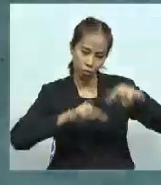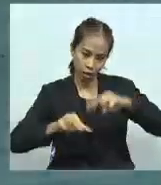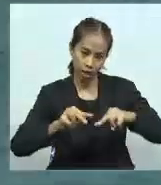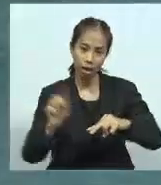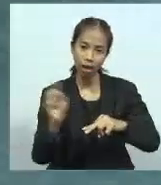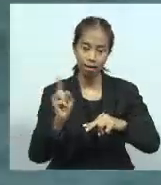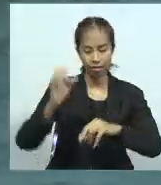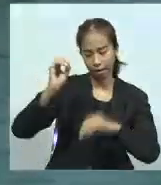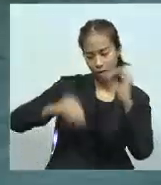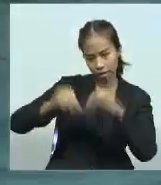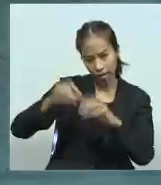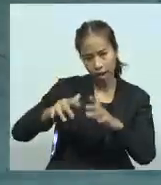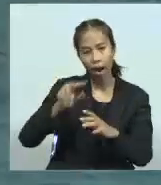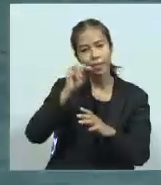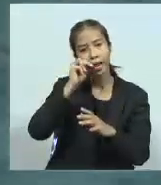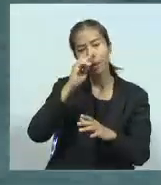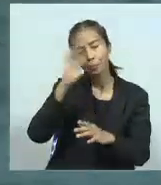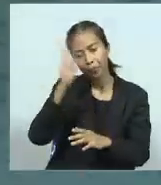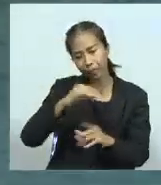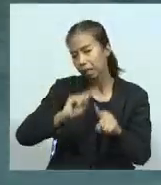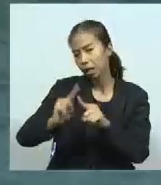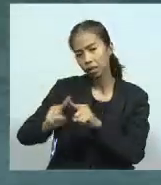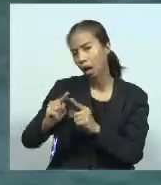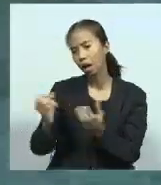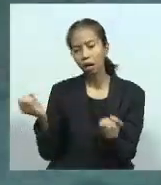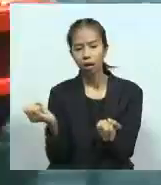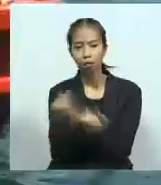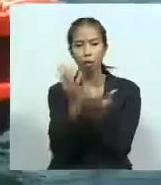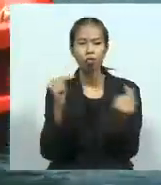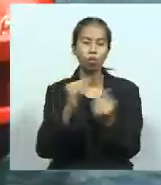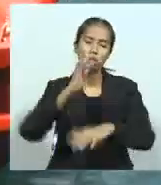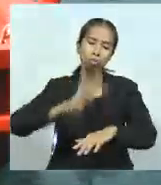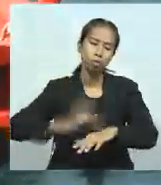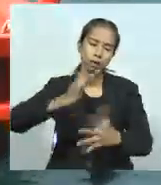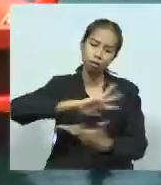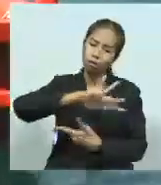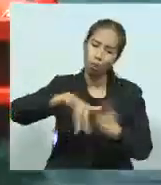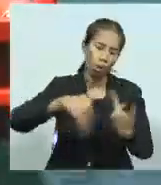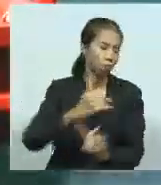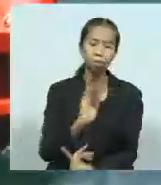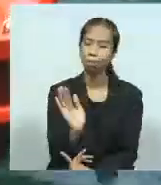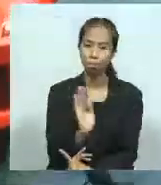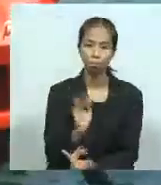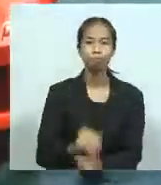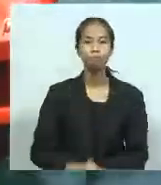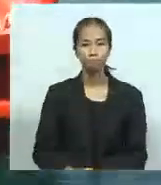พิษขยะและระบบน้ำเสียเพื่อไม่ให้ส่งผลกระทบต่อสิ่งแวดล้อมอีกด้วยค่ะ